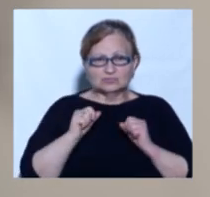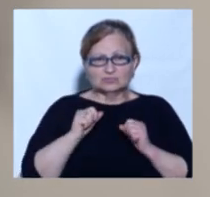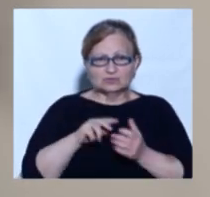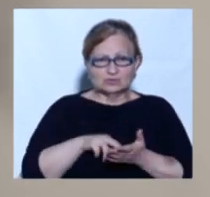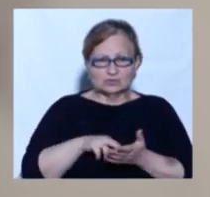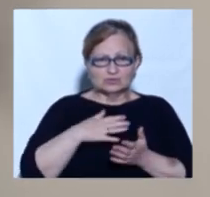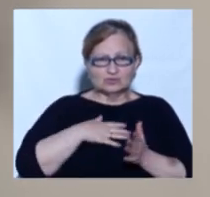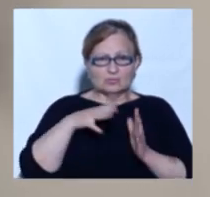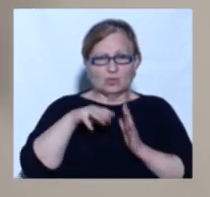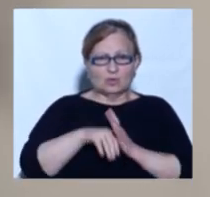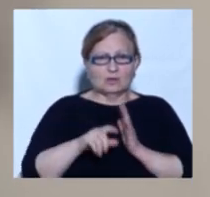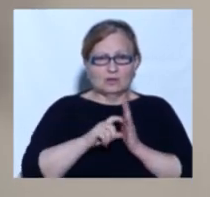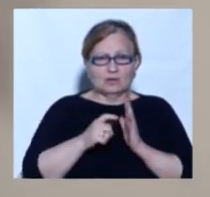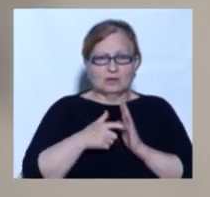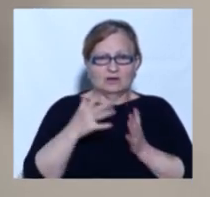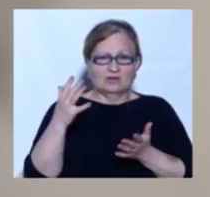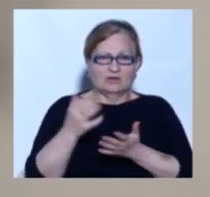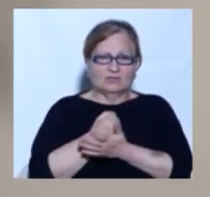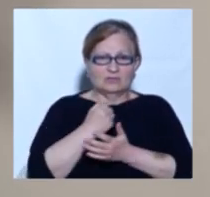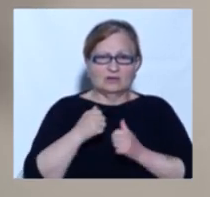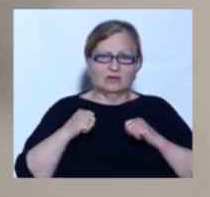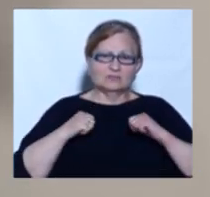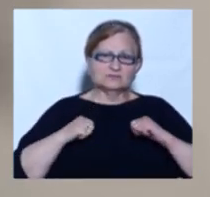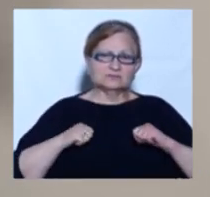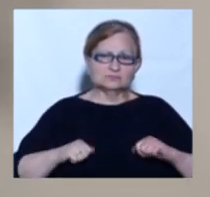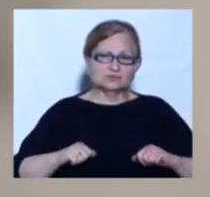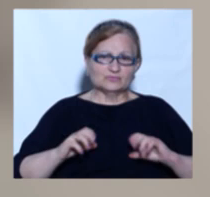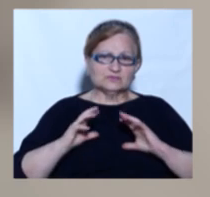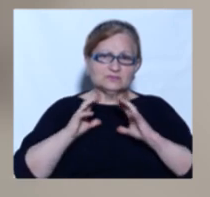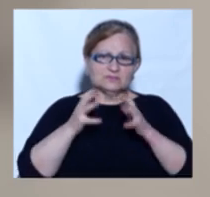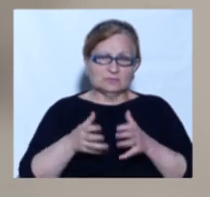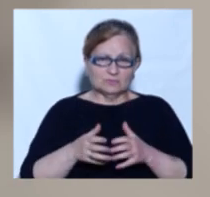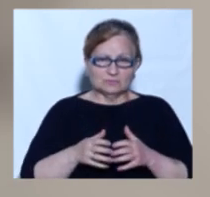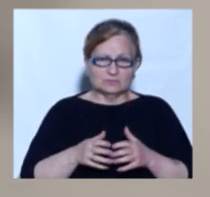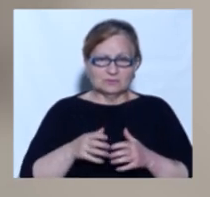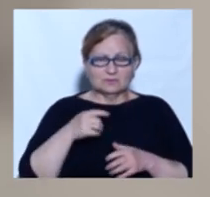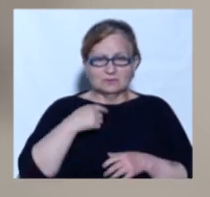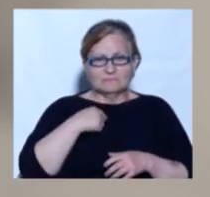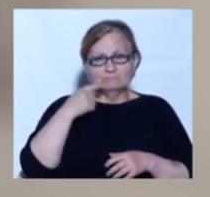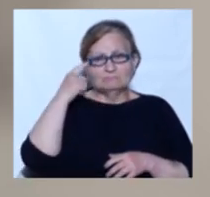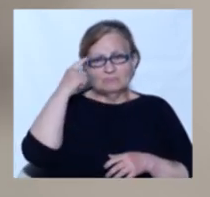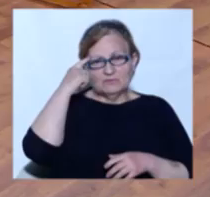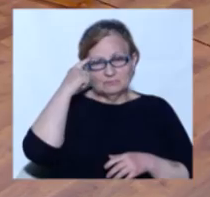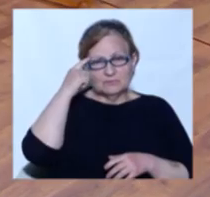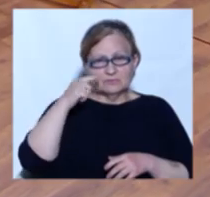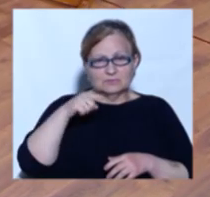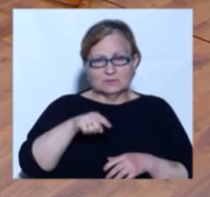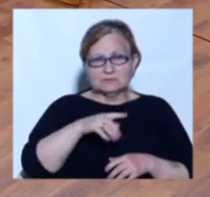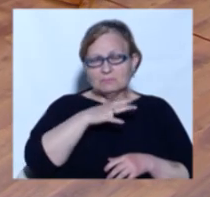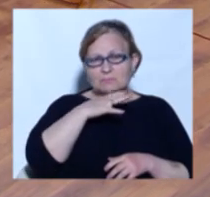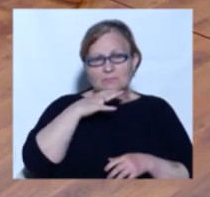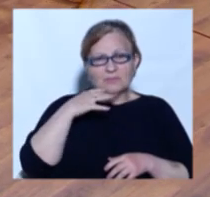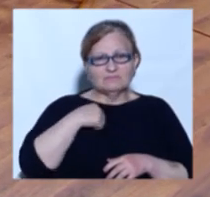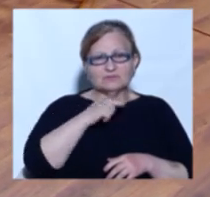ჩემს ოთახში ვიპოვე 7 სამყარო. მგონია რომ ეს ჰაიკუ ბევრი ჩვენგანის